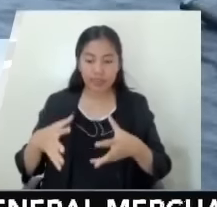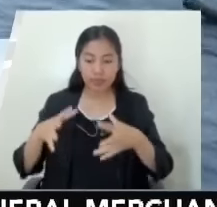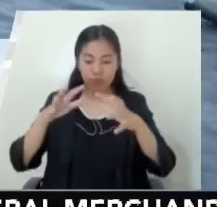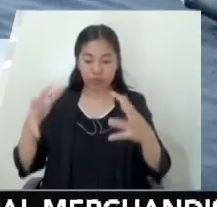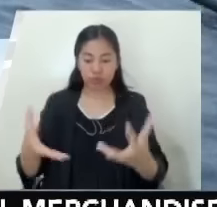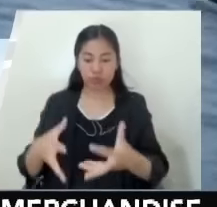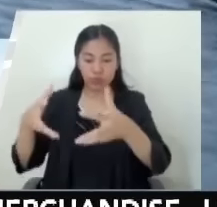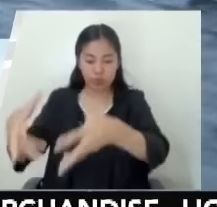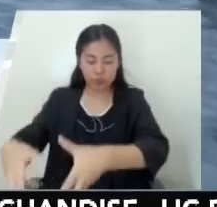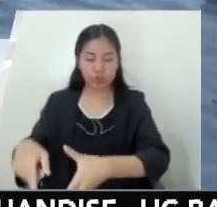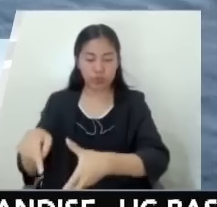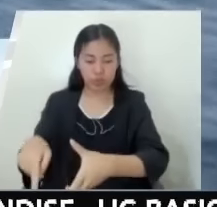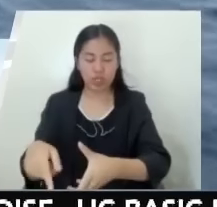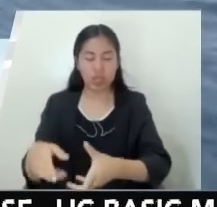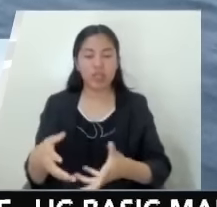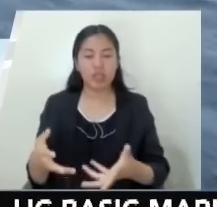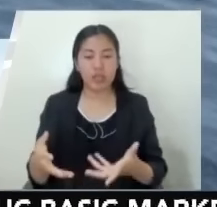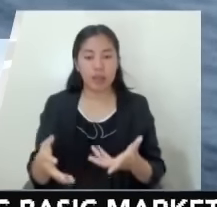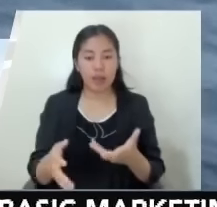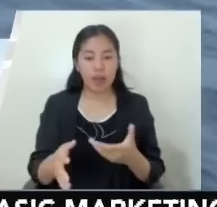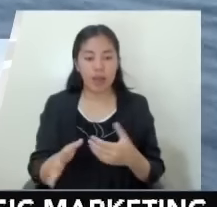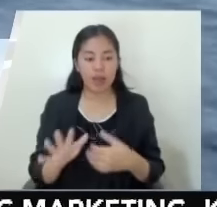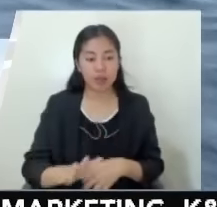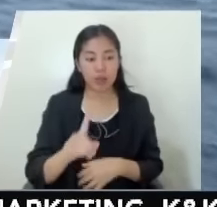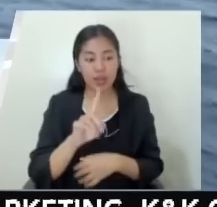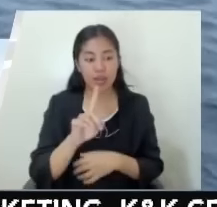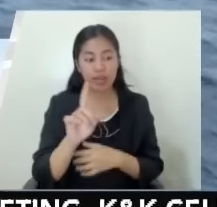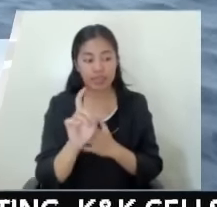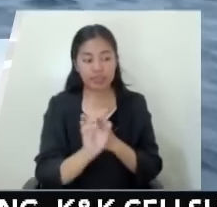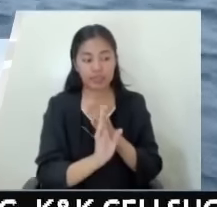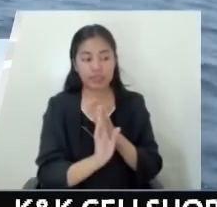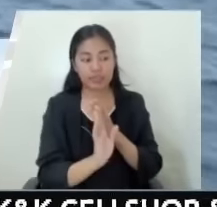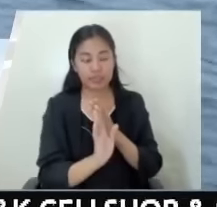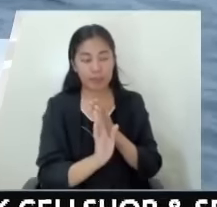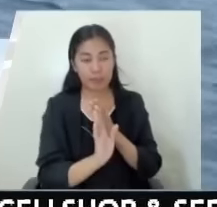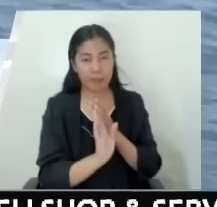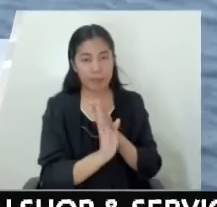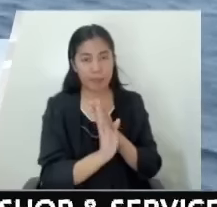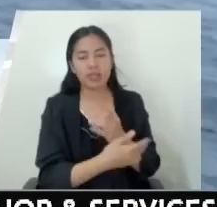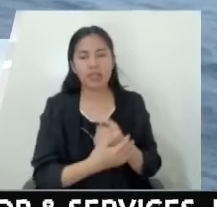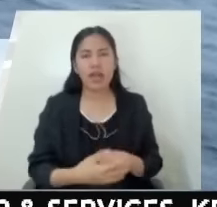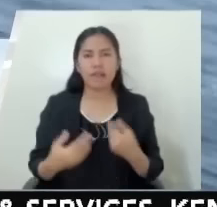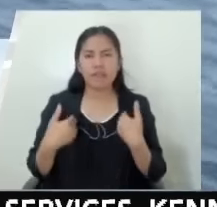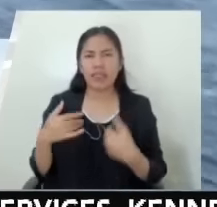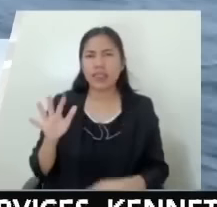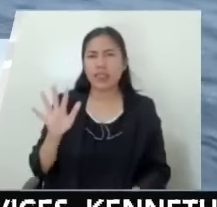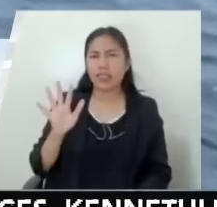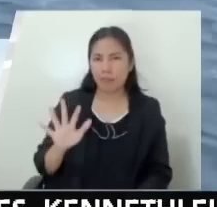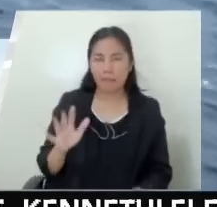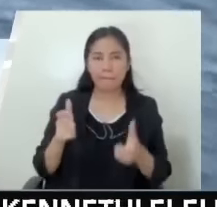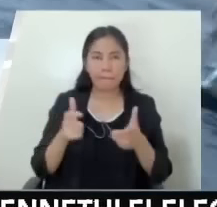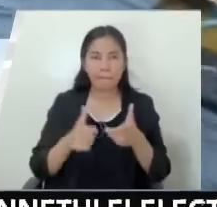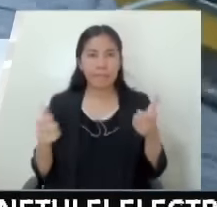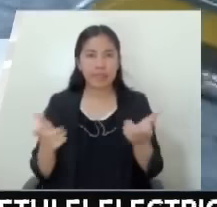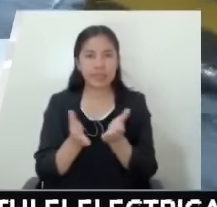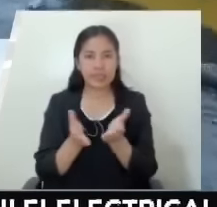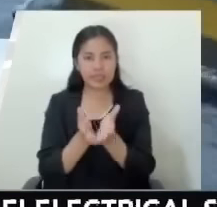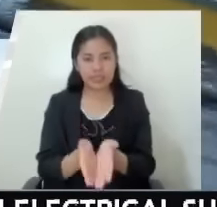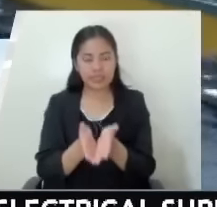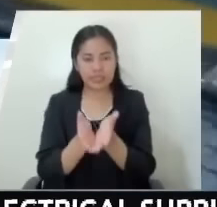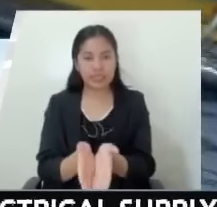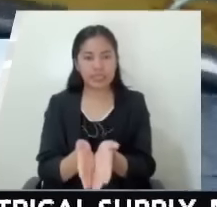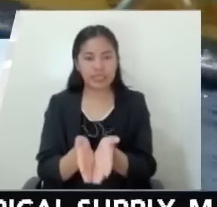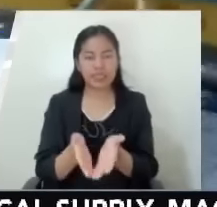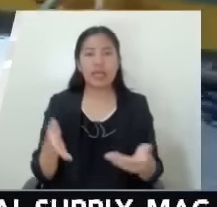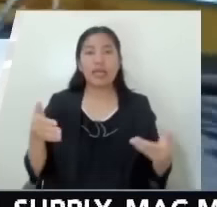yung lima na malalaking bangka na hawak ng atin to ay tutulak na mas malapit sa Bajo de